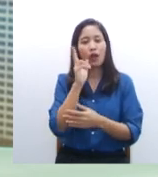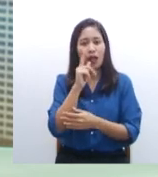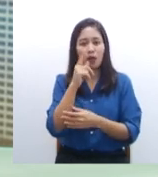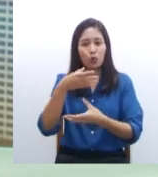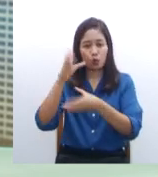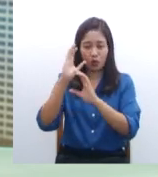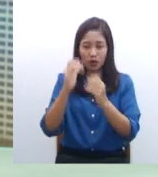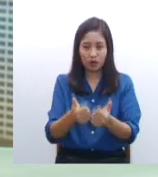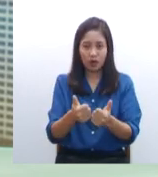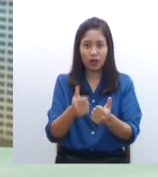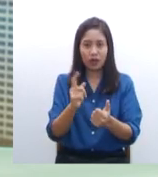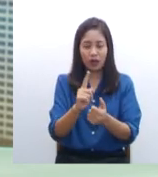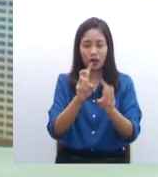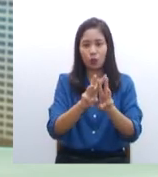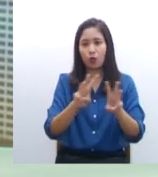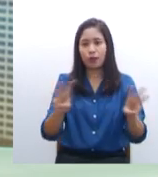ของเรากันได้ทาง